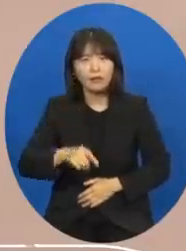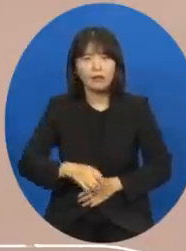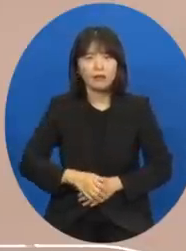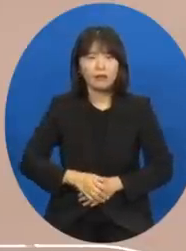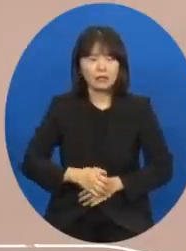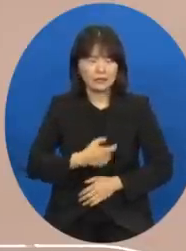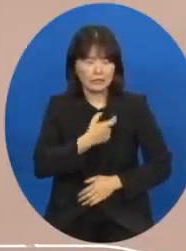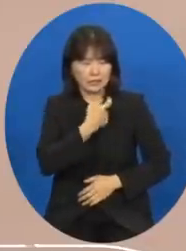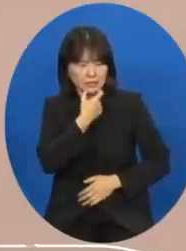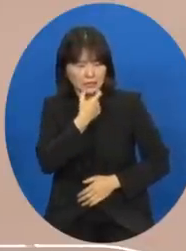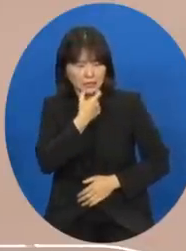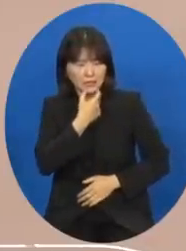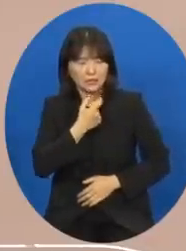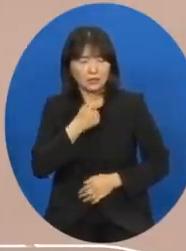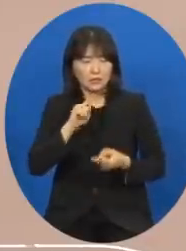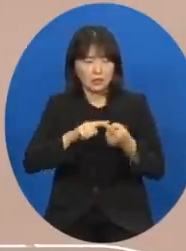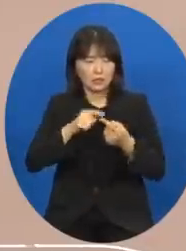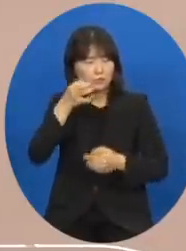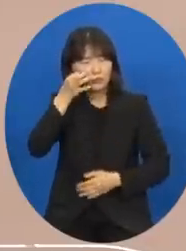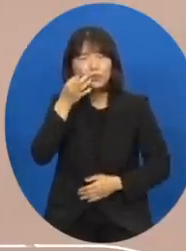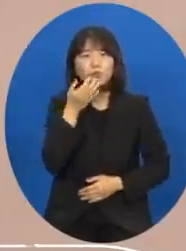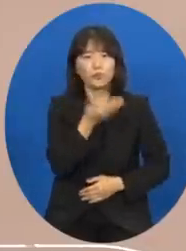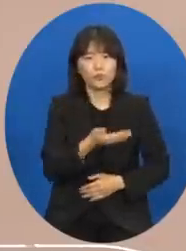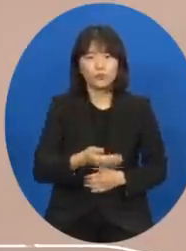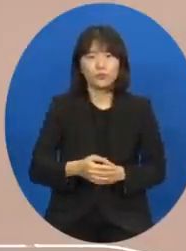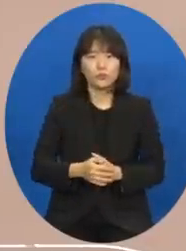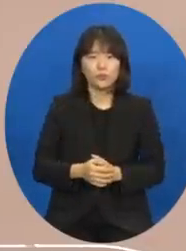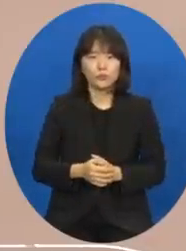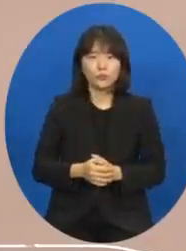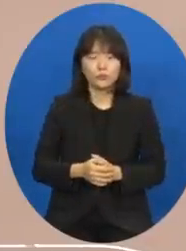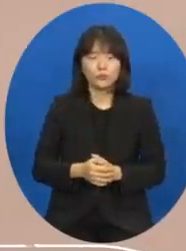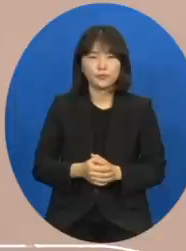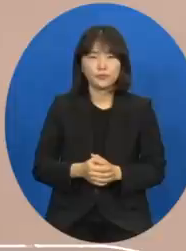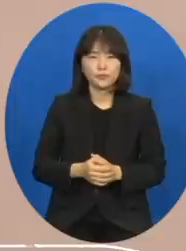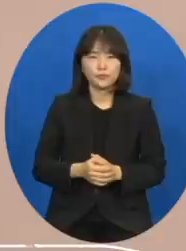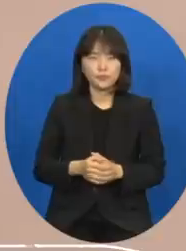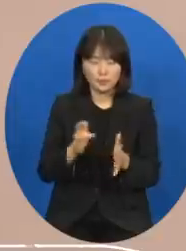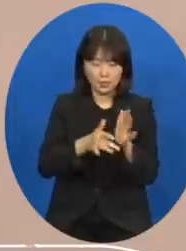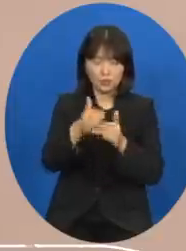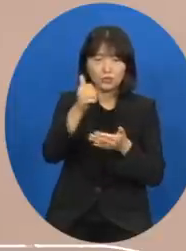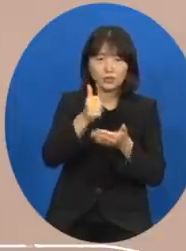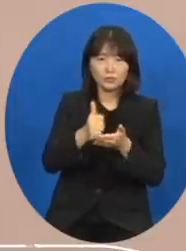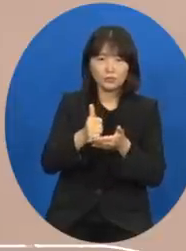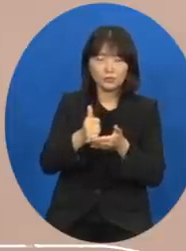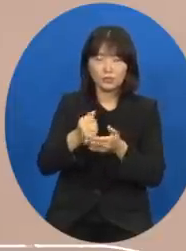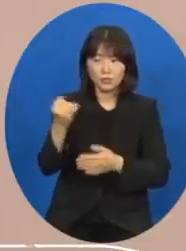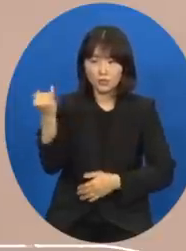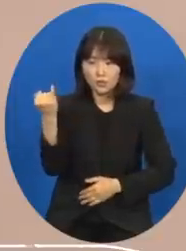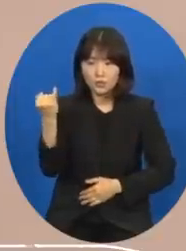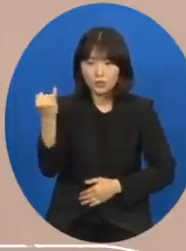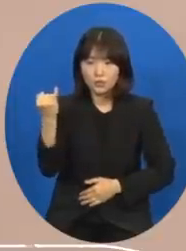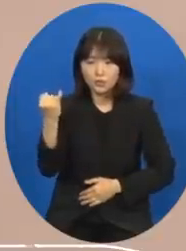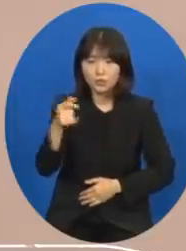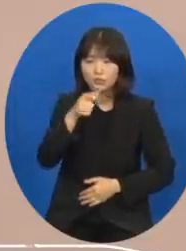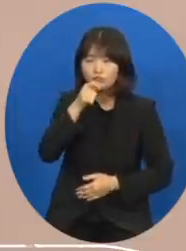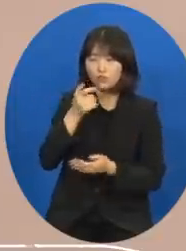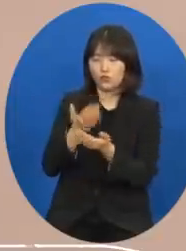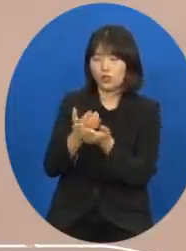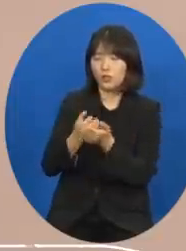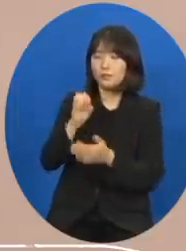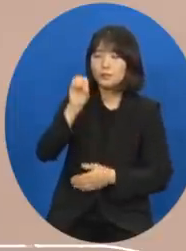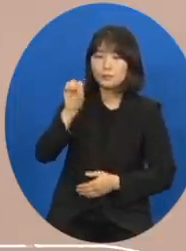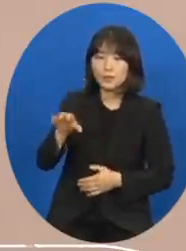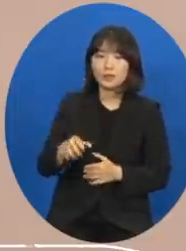굉장히 싫은 내색을 노골적으로 하면서 예수님을 만납니다. 예수님이 그 여인에게 물을 좀 달라고